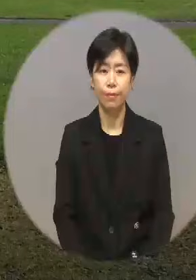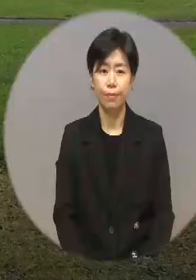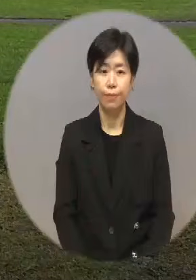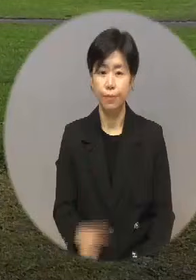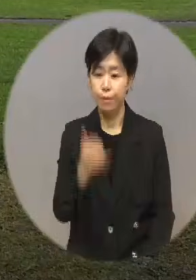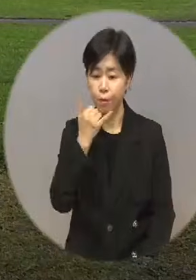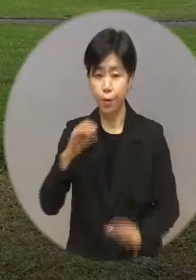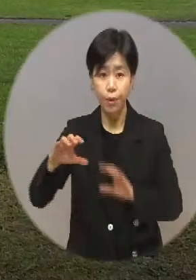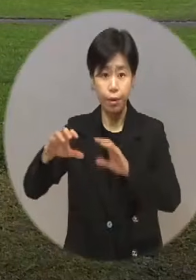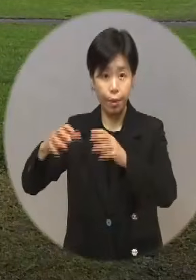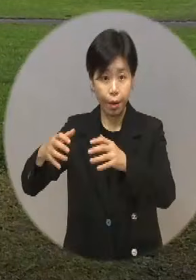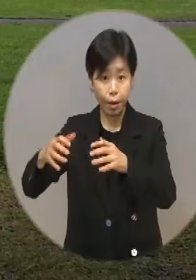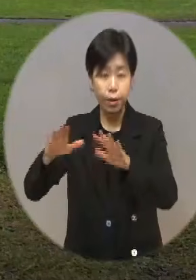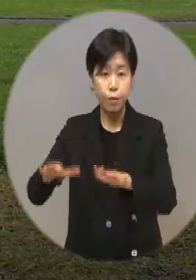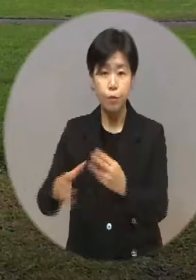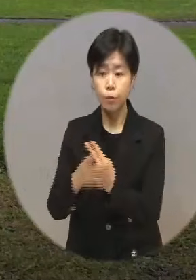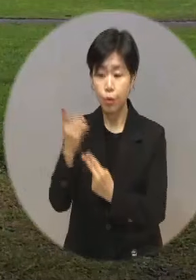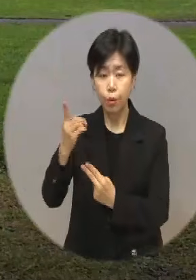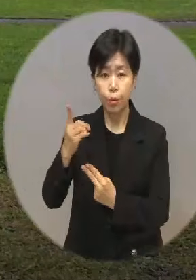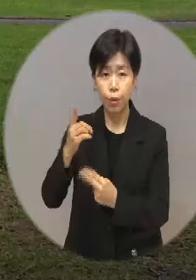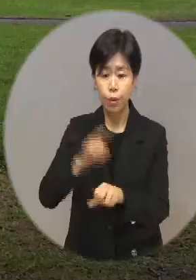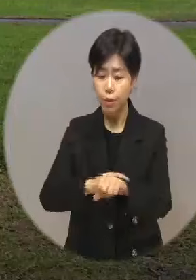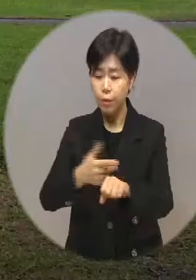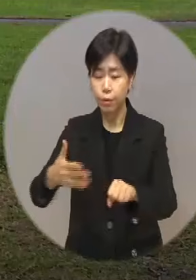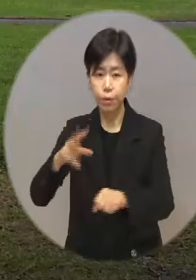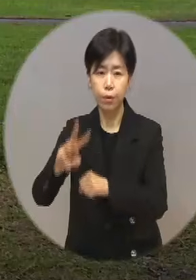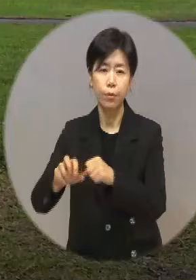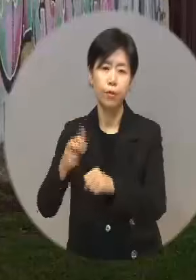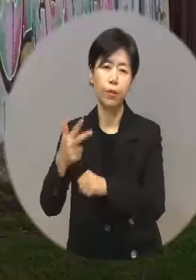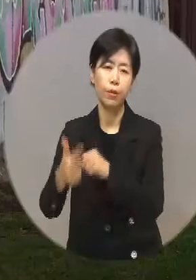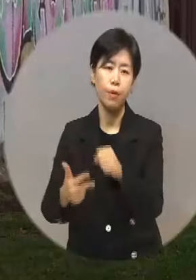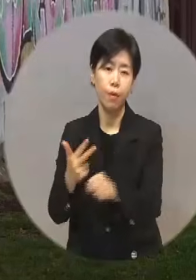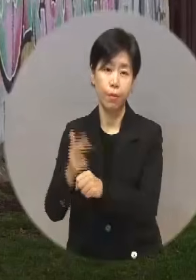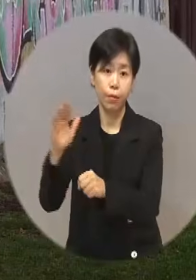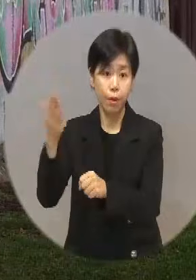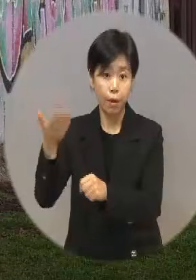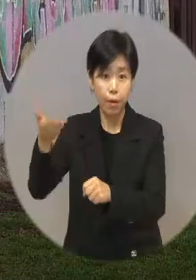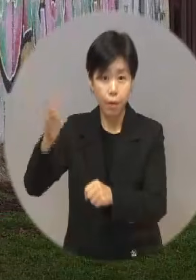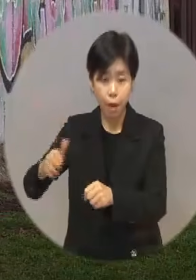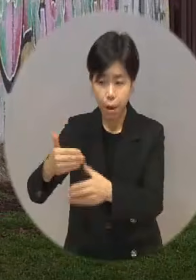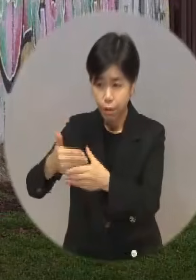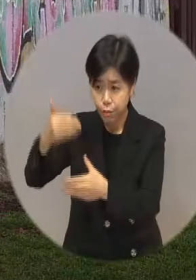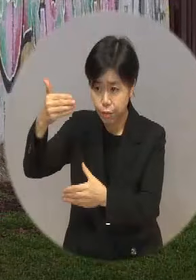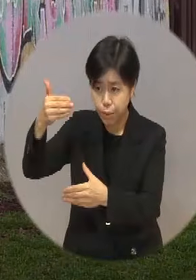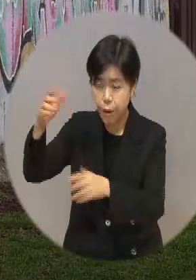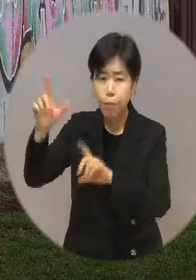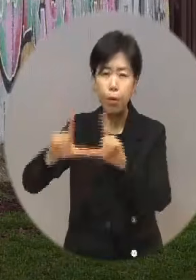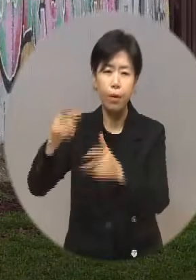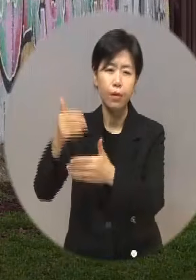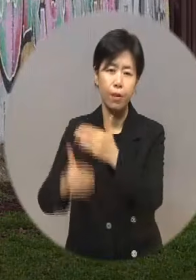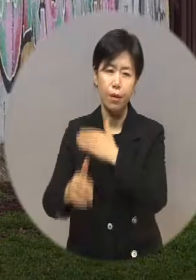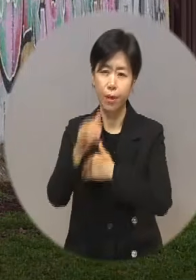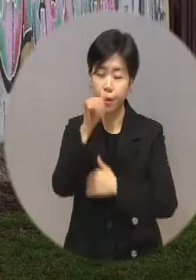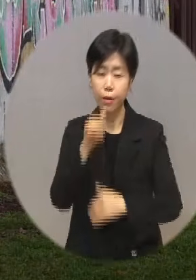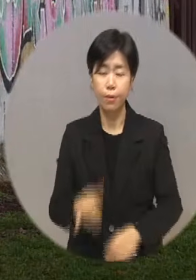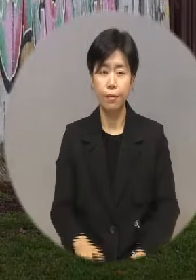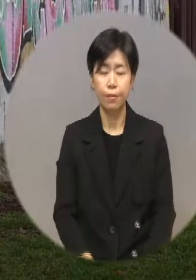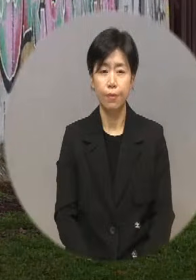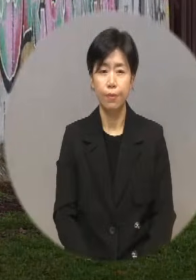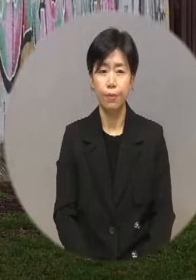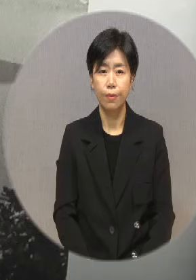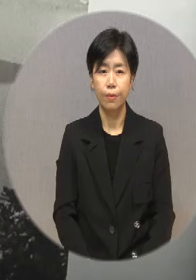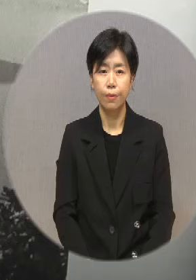독일이 통일된 지 37년이 지났지만 베를린을 가르던 장벽의 흔적은 지금도 도시 한가운데에 남아